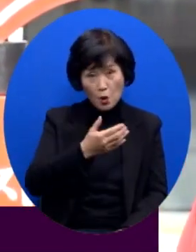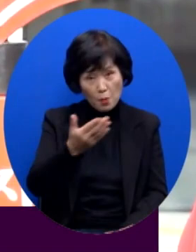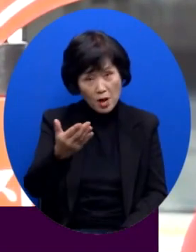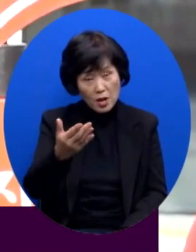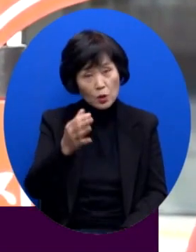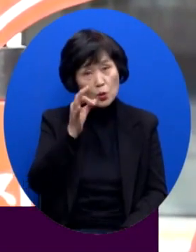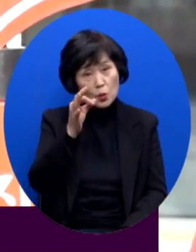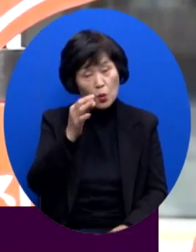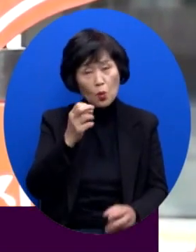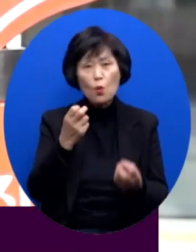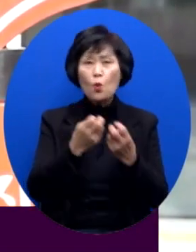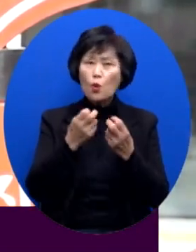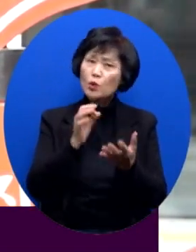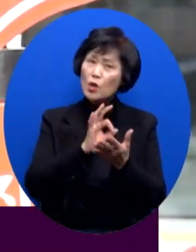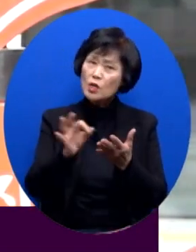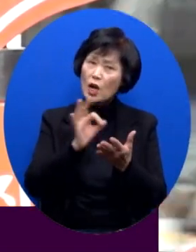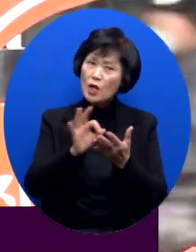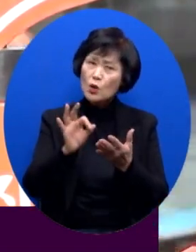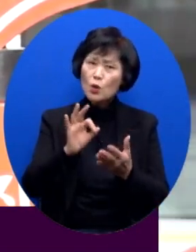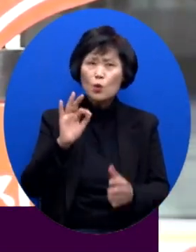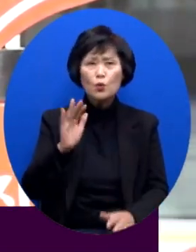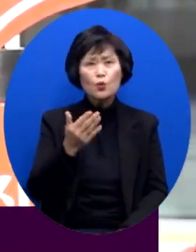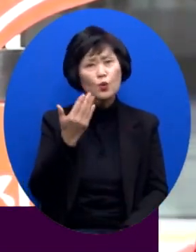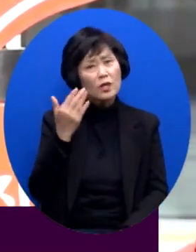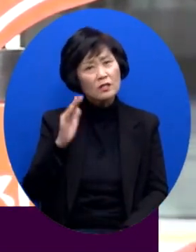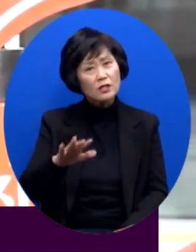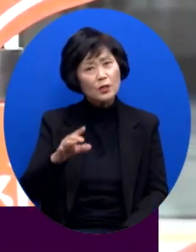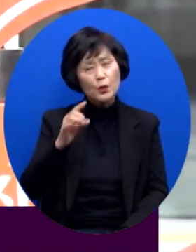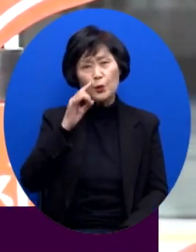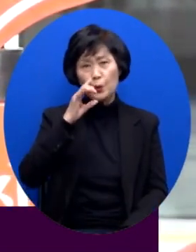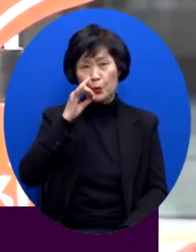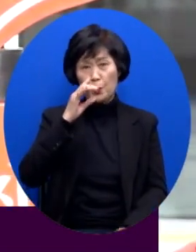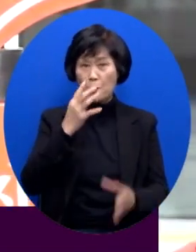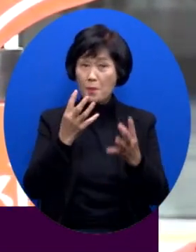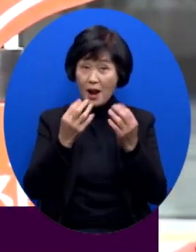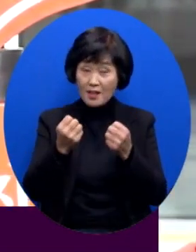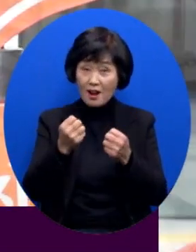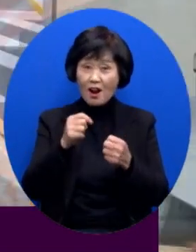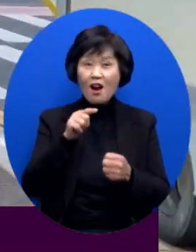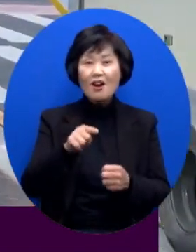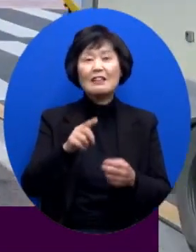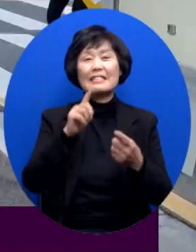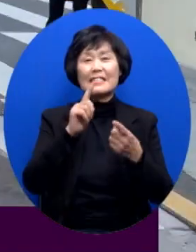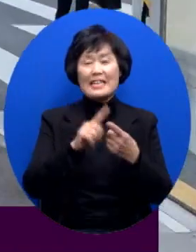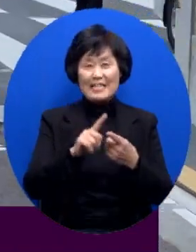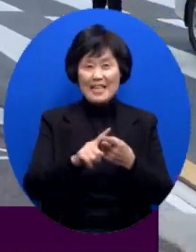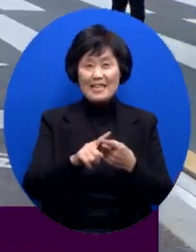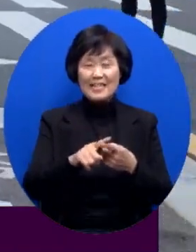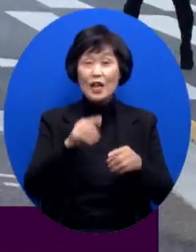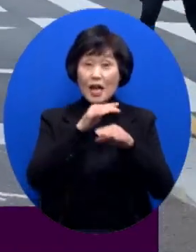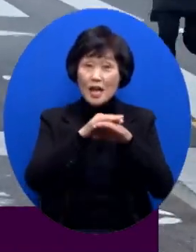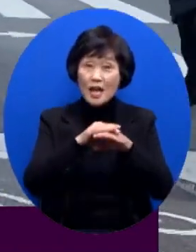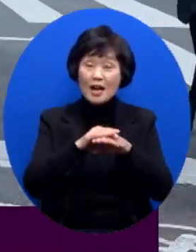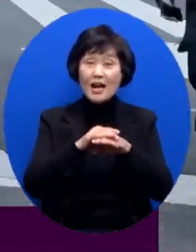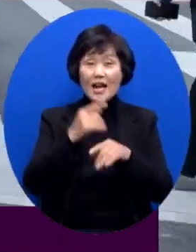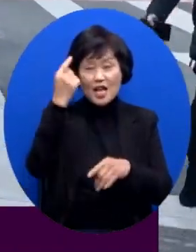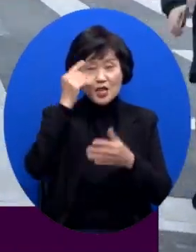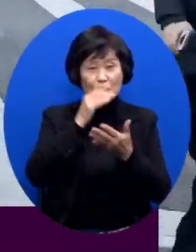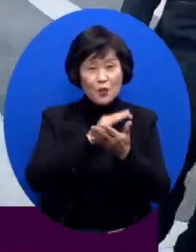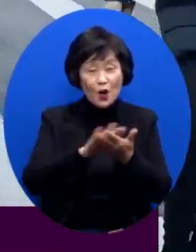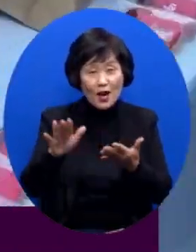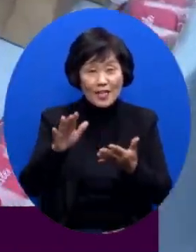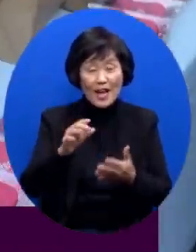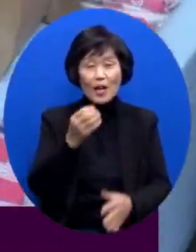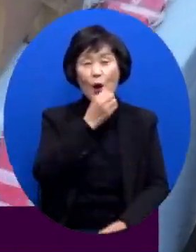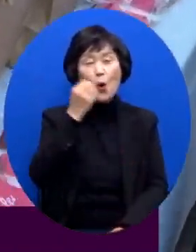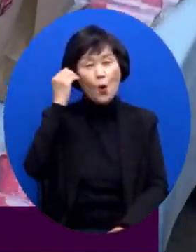부분들이 가장 시민들에게는 궁금증입니다. 그리고 그 부분을 저희가 해소시켜드리기 위해서 다양한 홈페이지나 이런 것들을